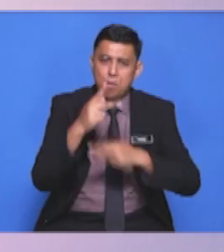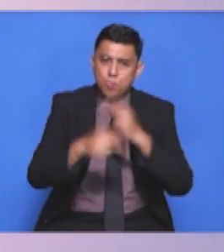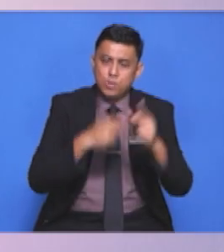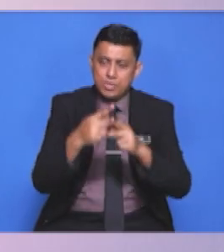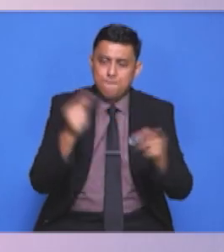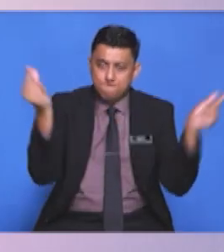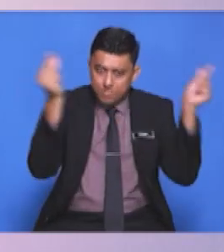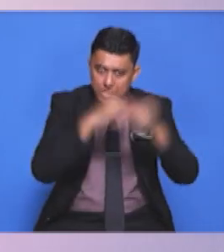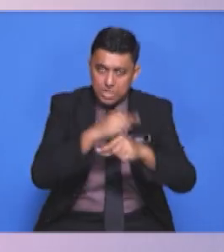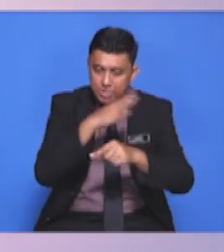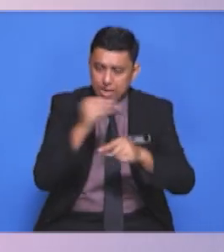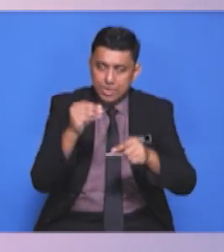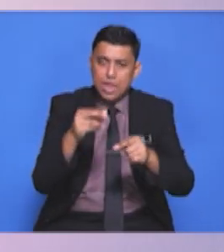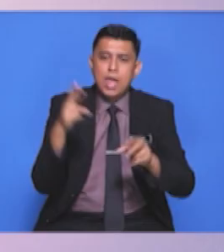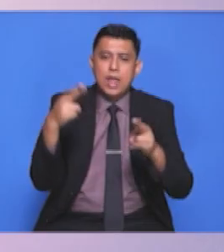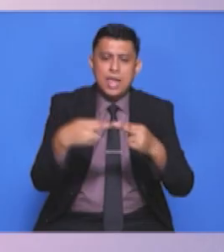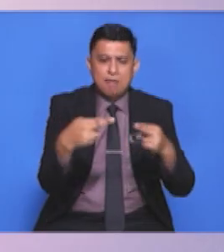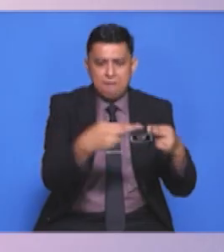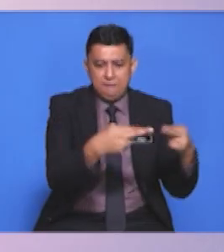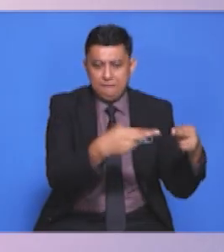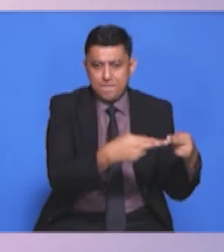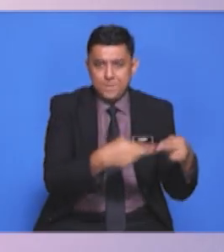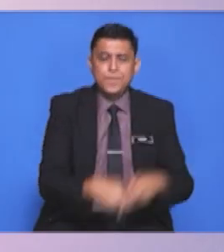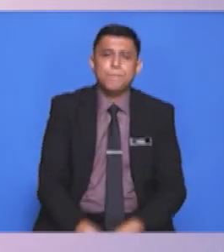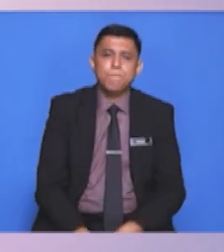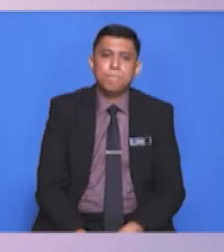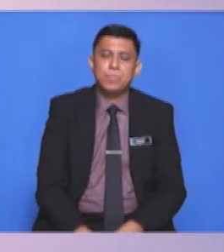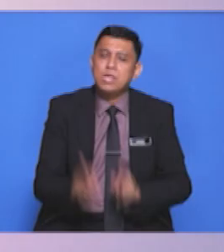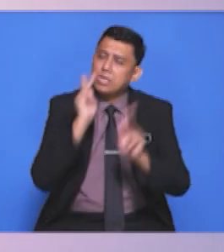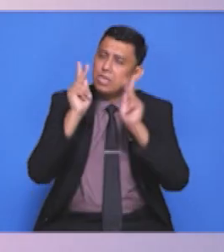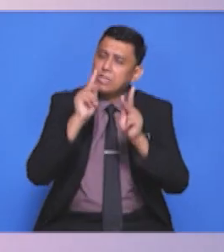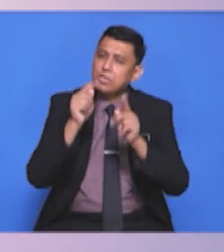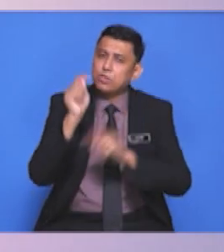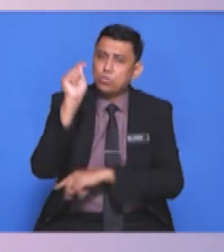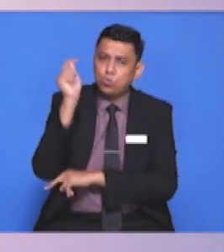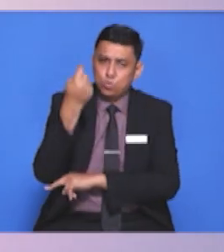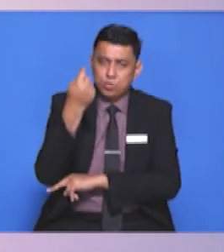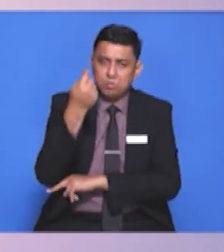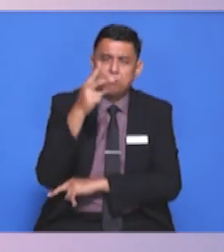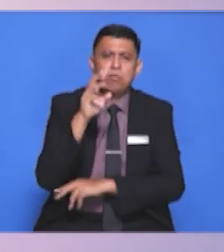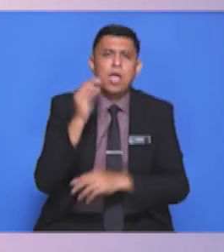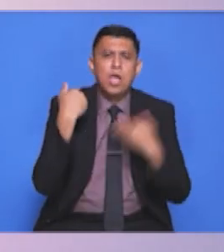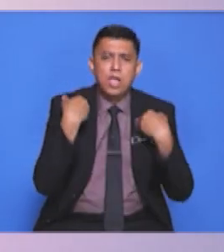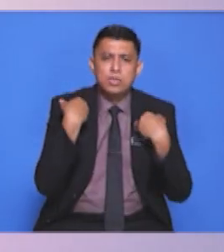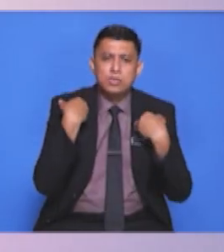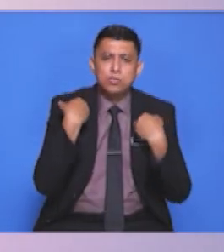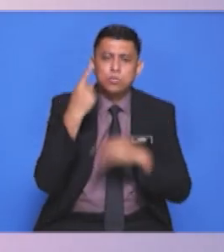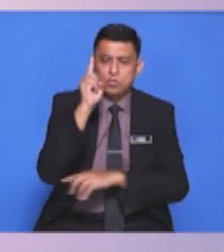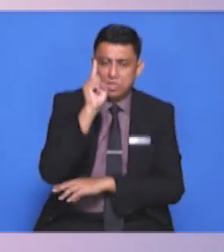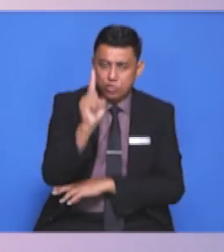dan perangkaian kata tunggal terdiri daripada